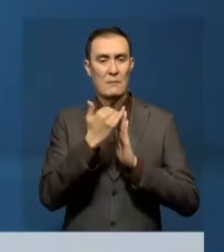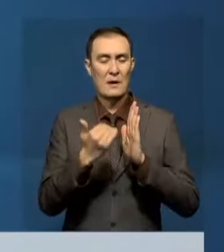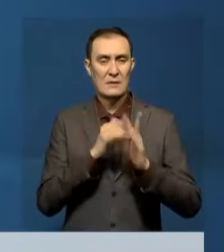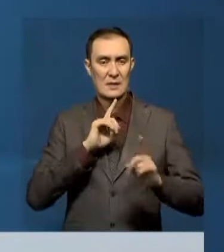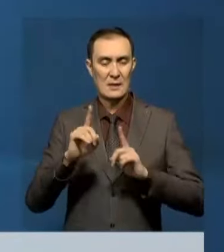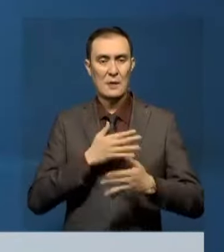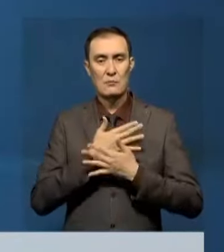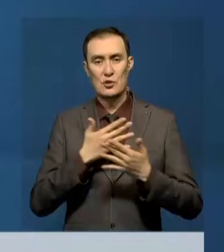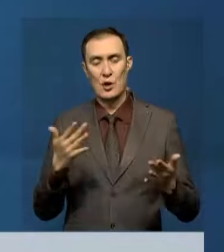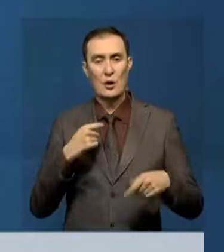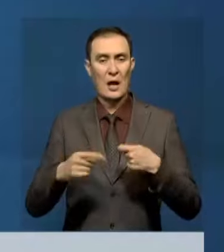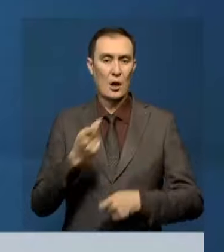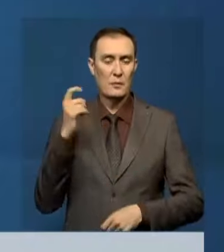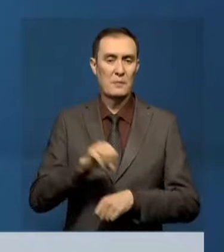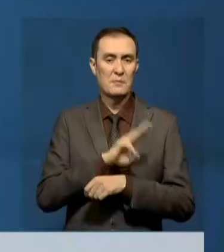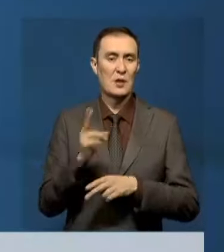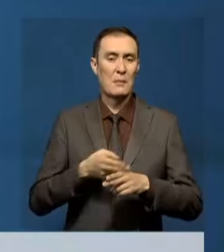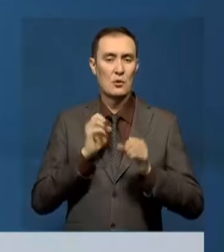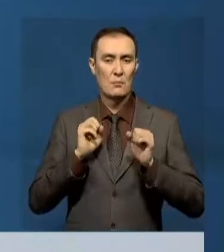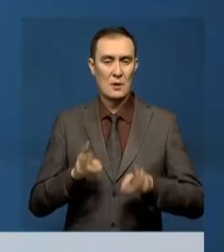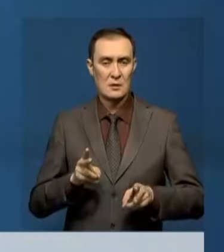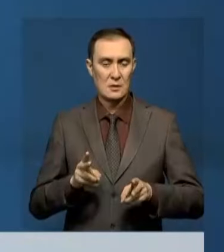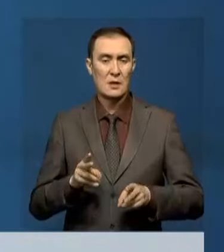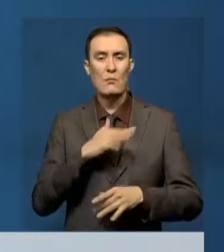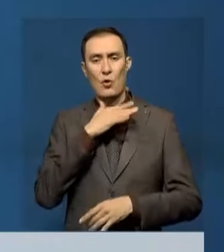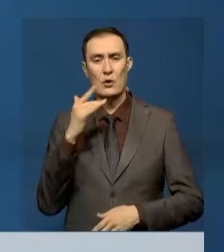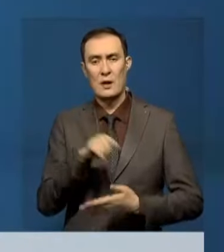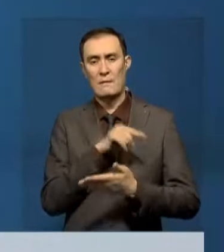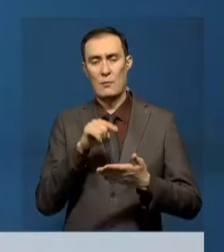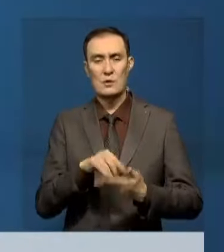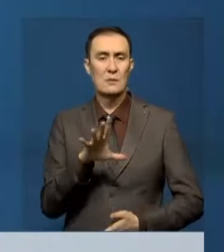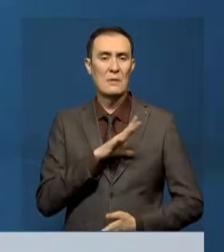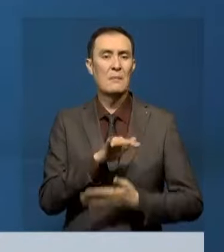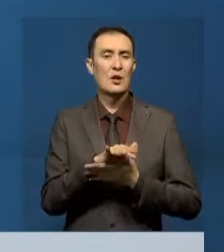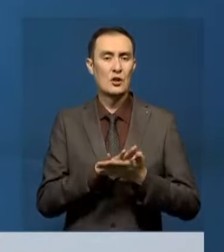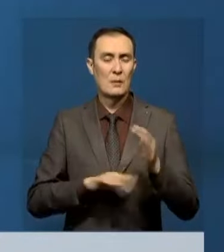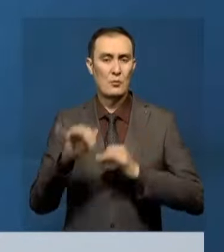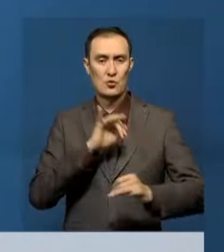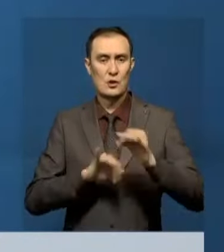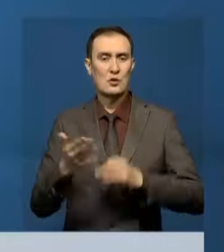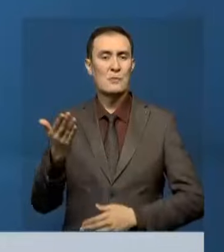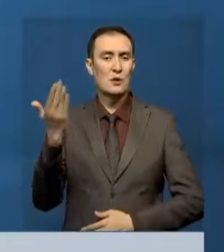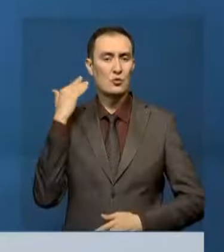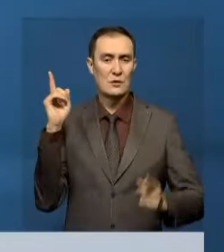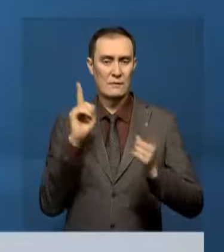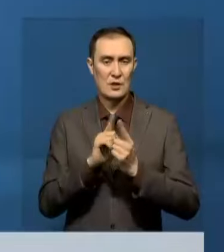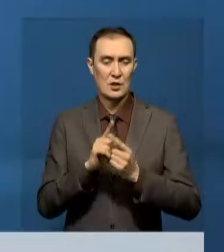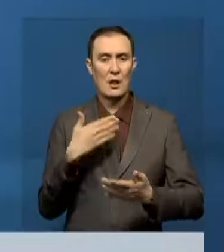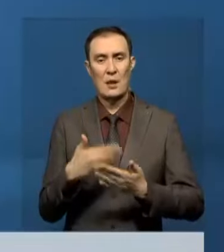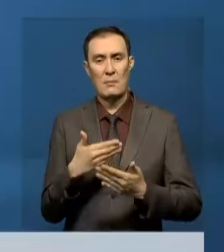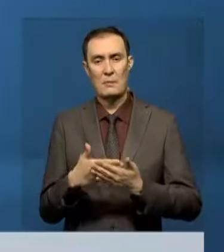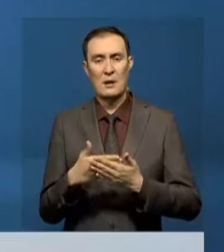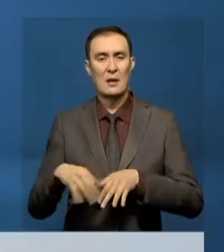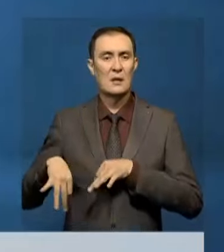достаточно обширная, от экономики до обеспечения безопасности. Впрочем, многие вопросы стали продолжением обсуждения с предыдущих встреч,